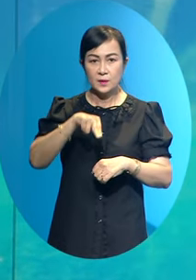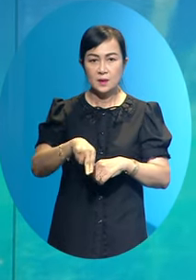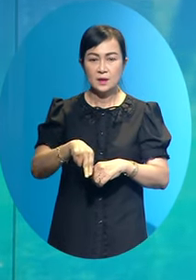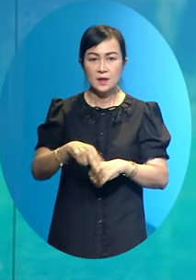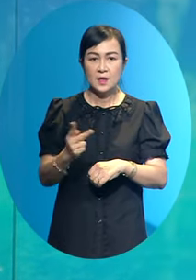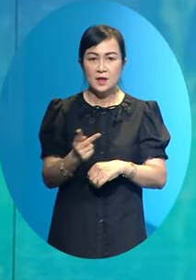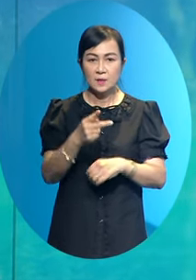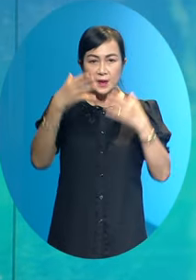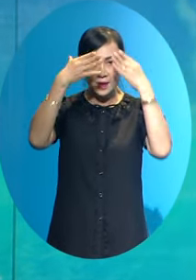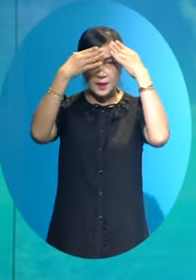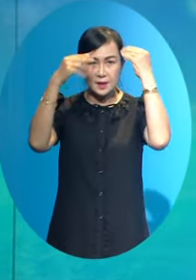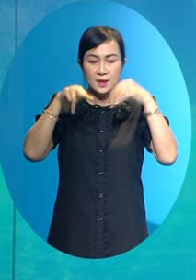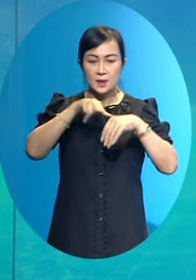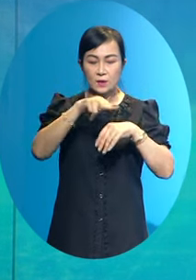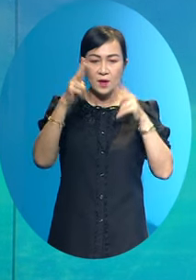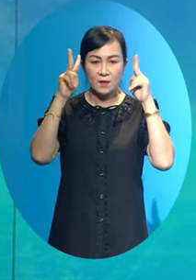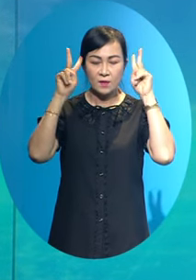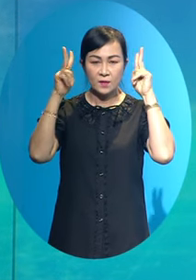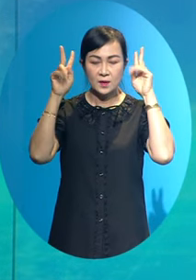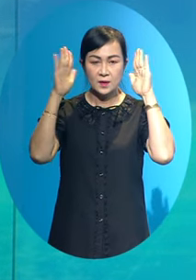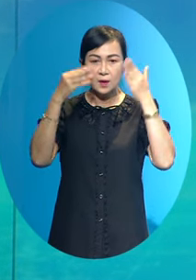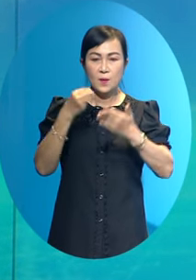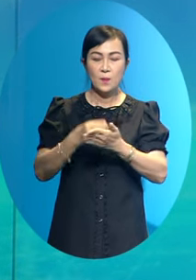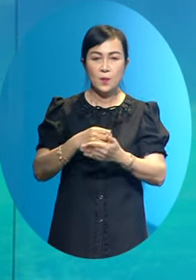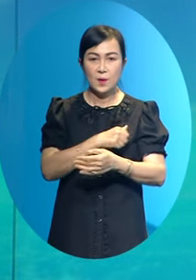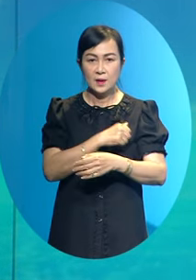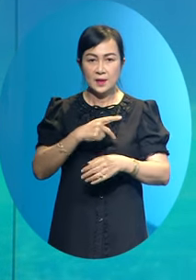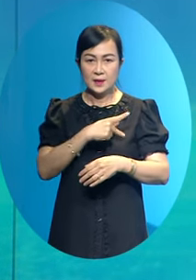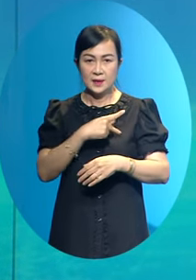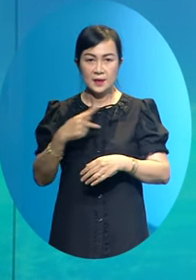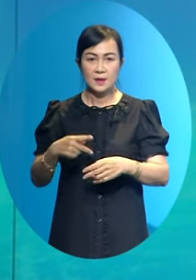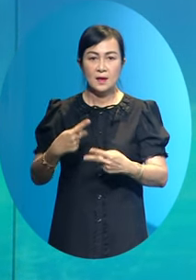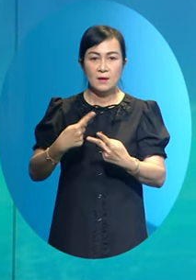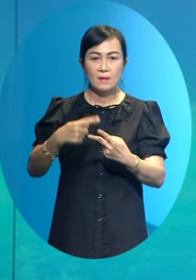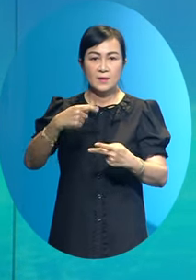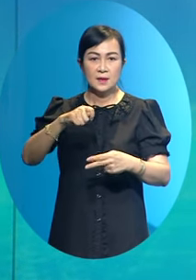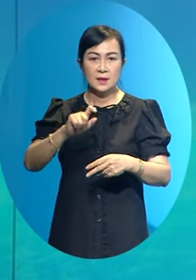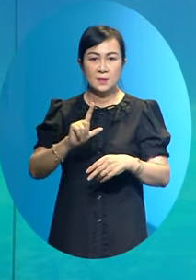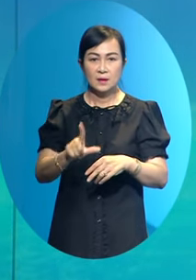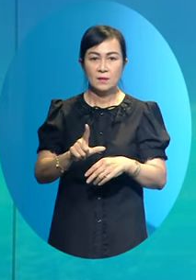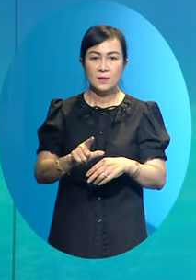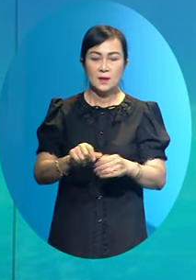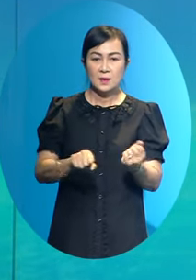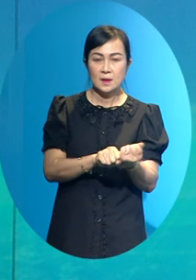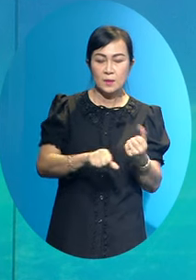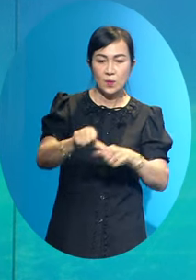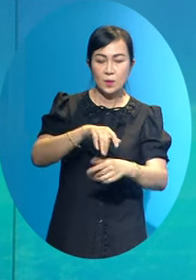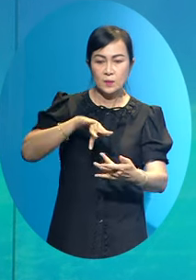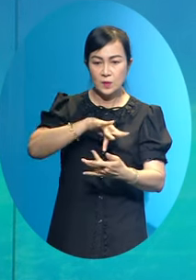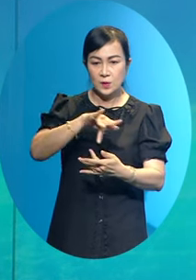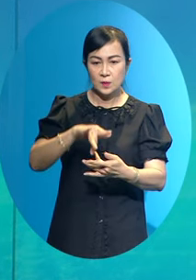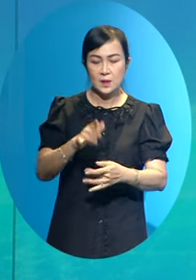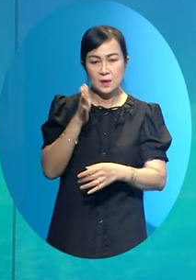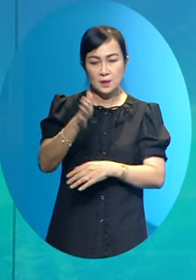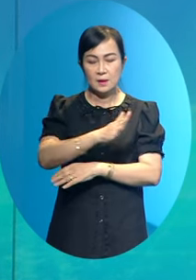là không gian giải trí, tham quan, vui chơi, mua sắm cho người dân và du khách, và phố ẩm thực Phan Xích Long còn góp phần đẩy mạnh hoạt động du lịch phù hợp với